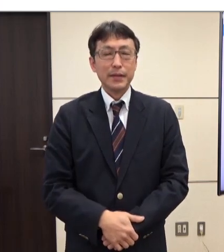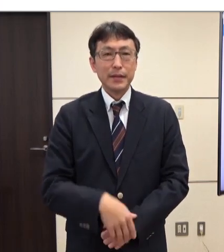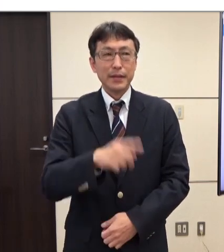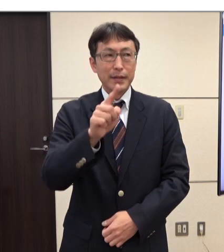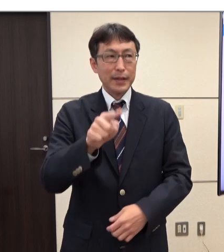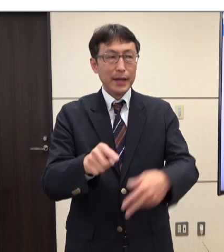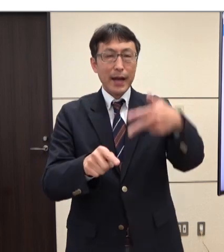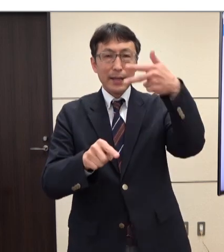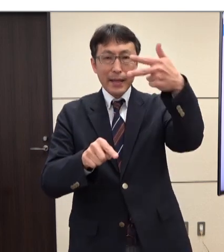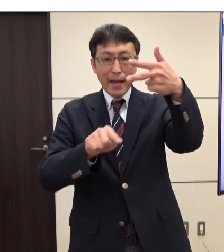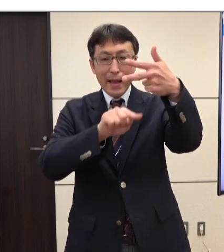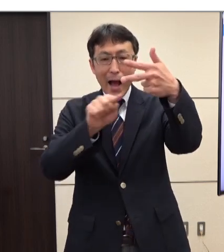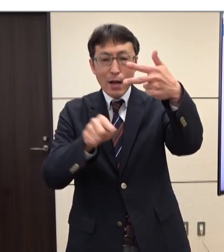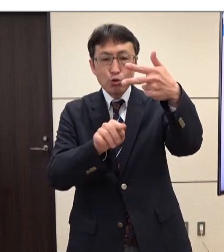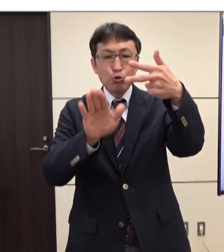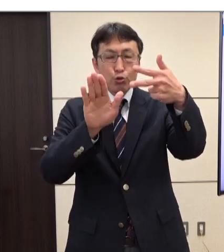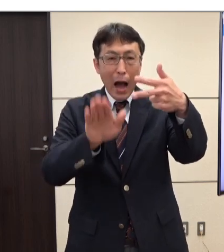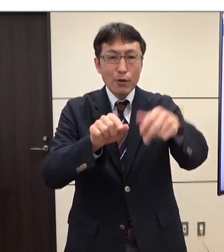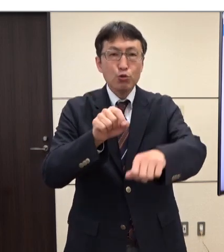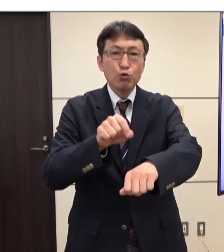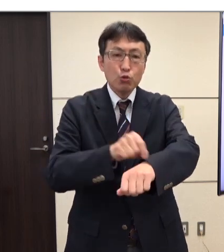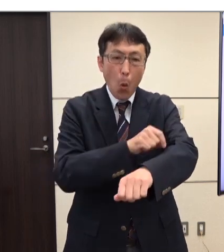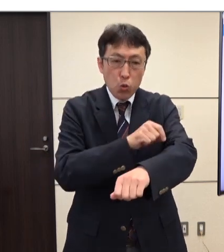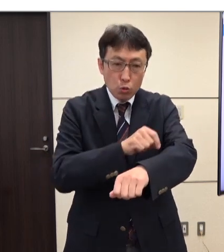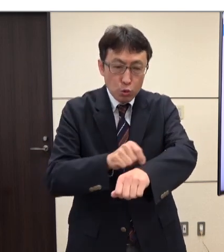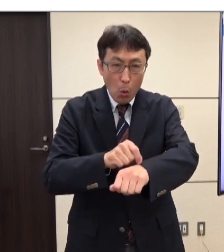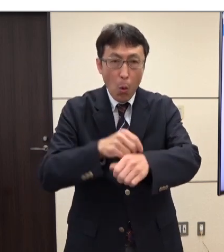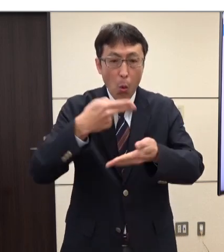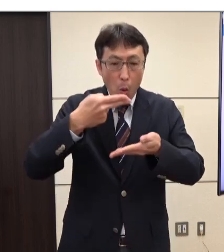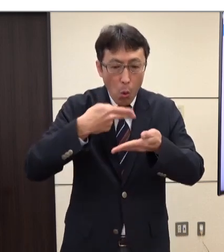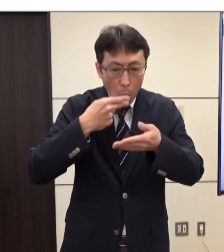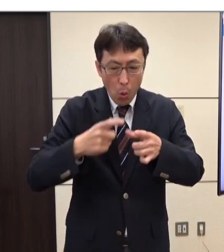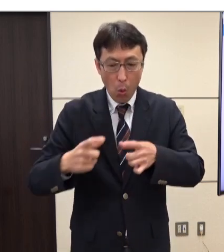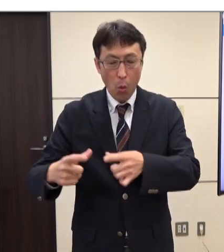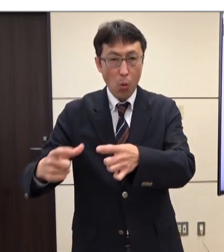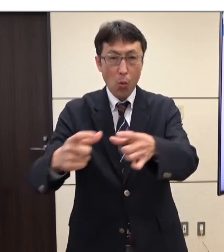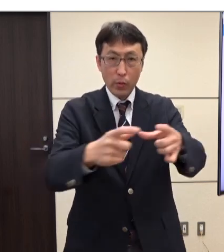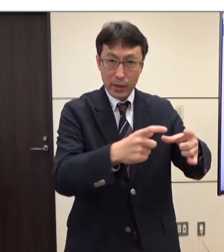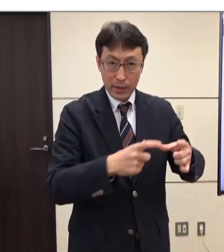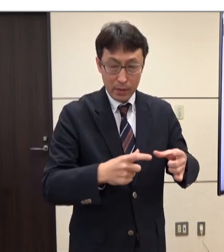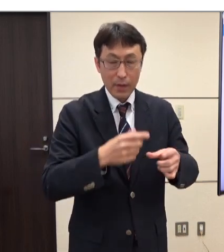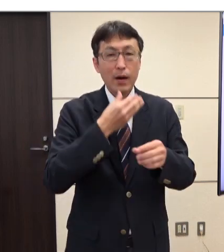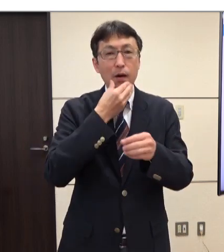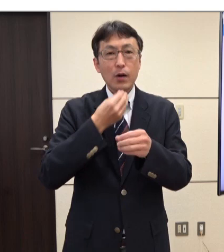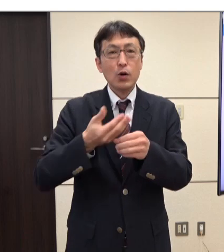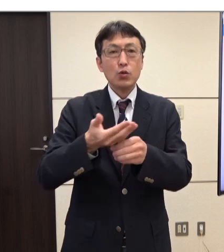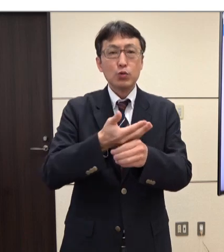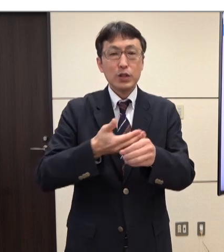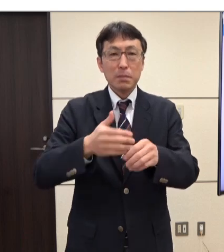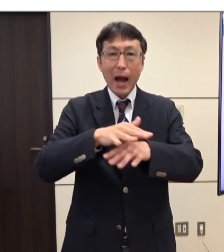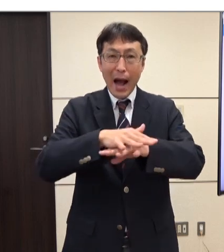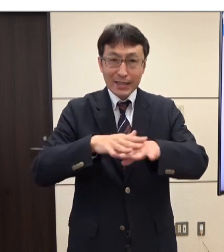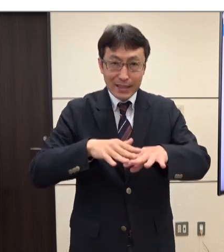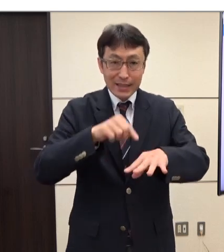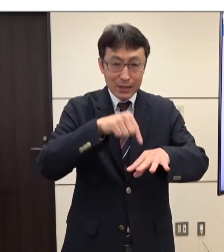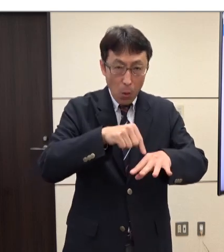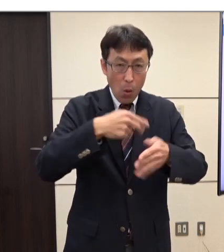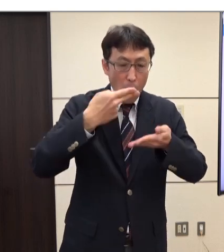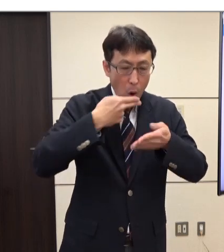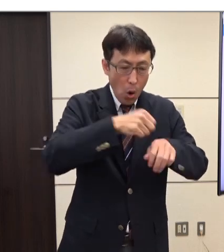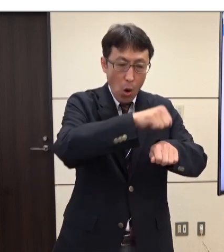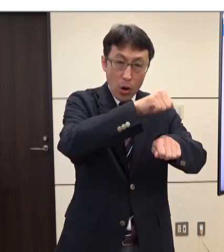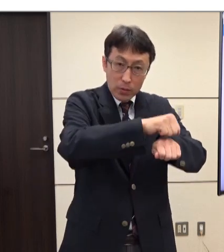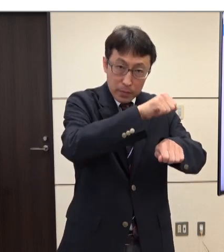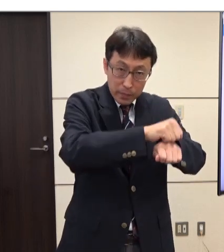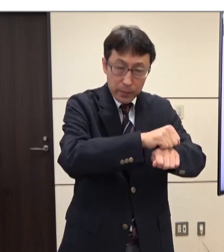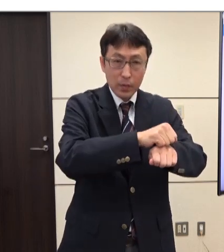がある献立1の最初の四角にありますが、市内の市内産の食材を使用した伝統や文化